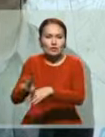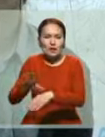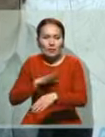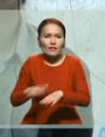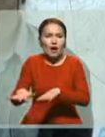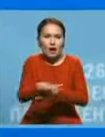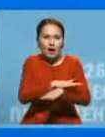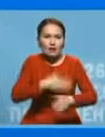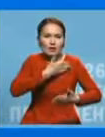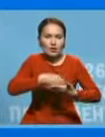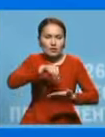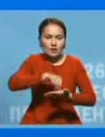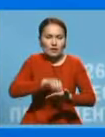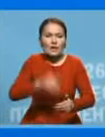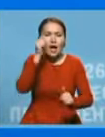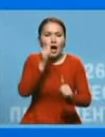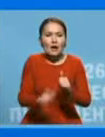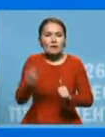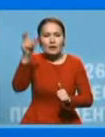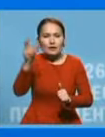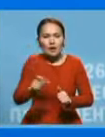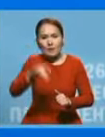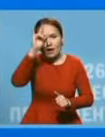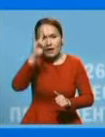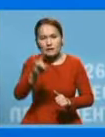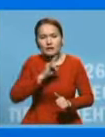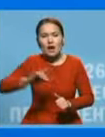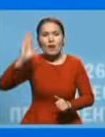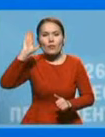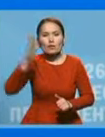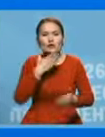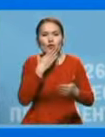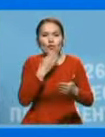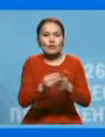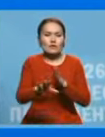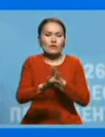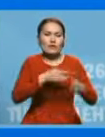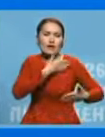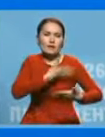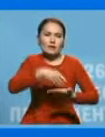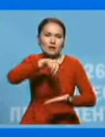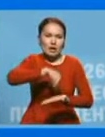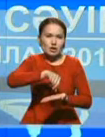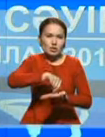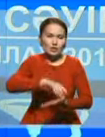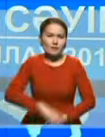күйдің куәсіміз. Байқағанымыз әрбір сайлаушы Қазақстанның болашағы үшін таңдау жасауда өте белсенді екен.